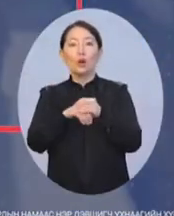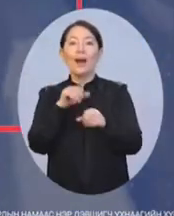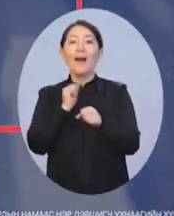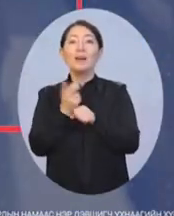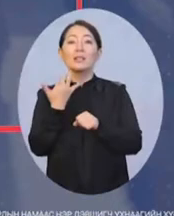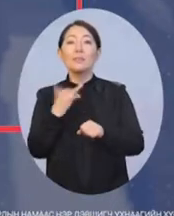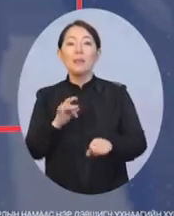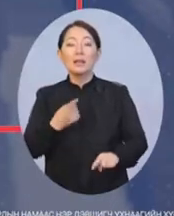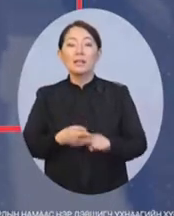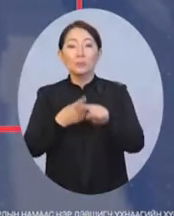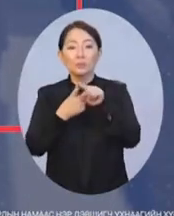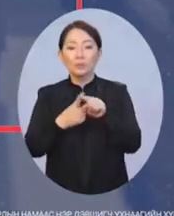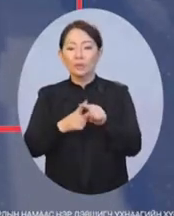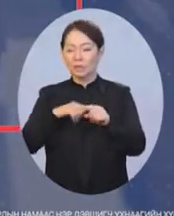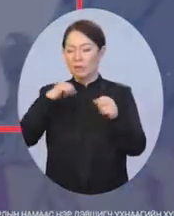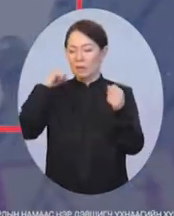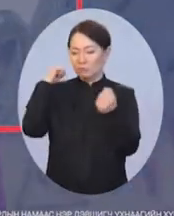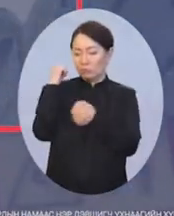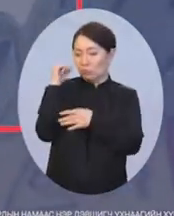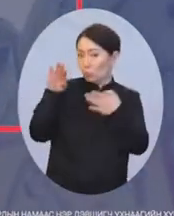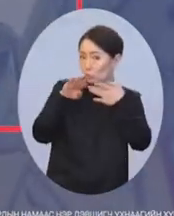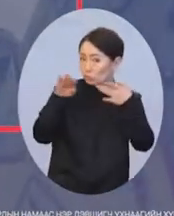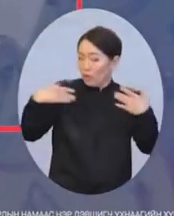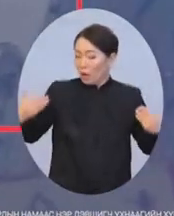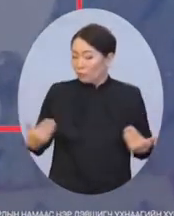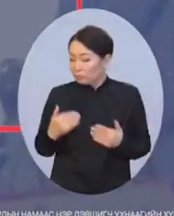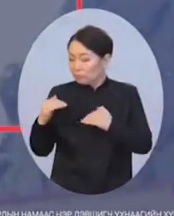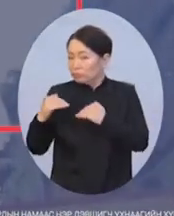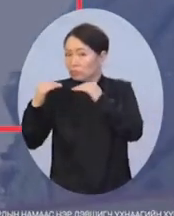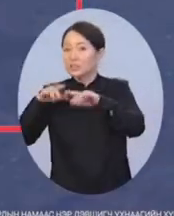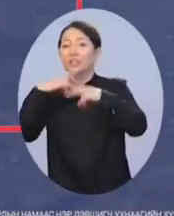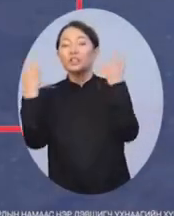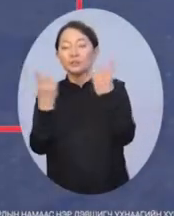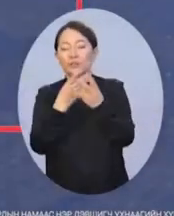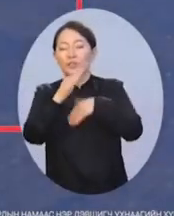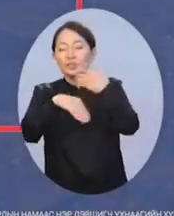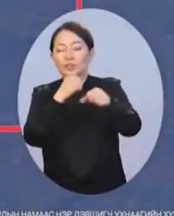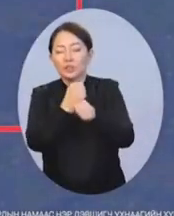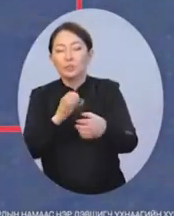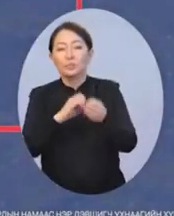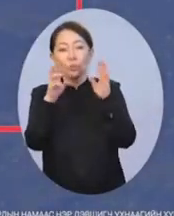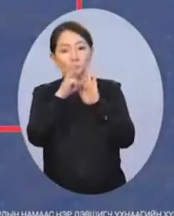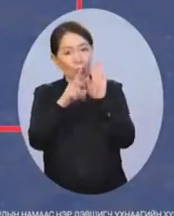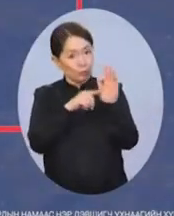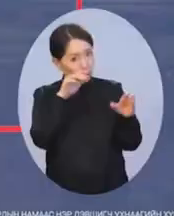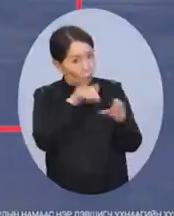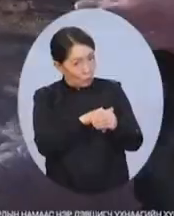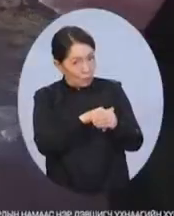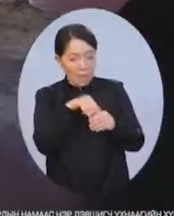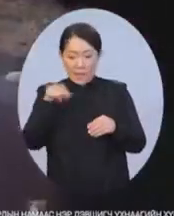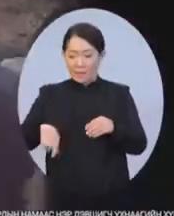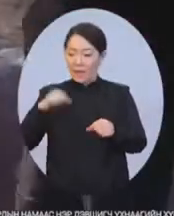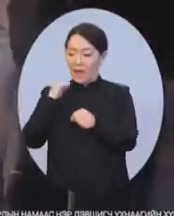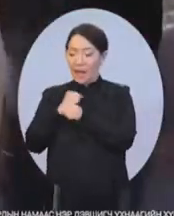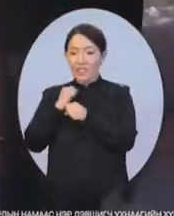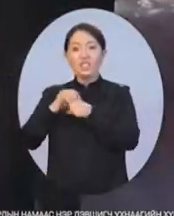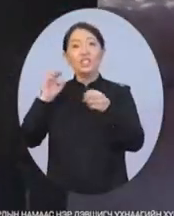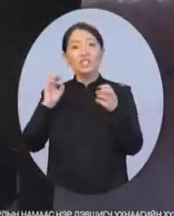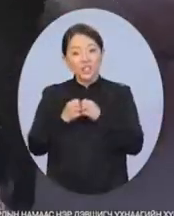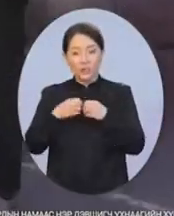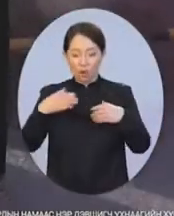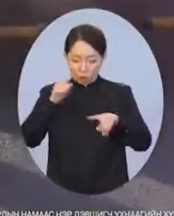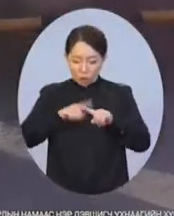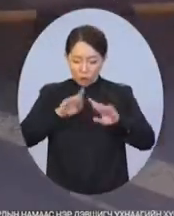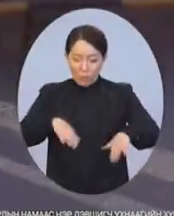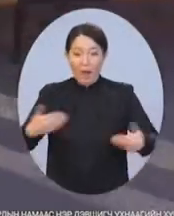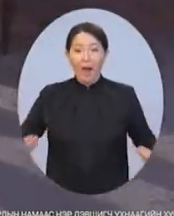шилжиж, ажлын байрыг нэмэгдүүлснээр чинээлэг дундаж давхарга зөнхөлсөн нийгмийг эрэг чилүүдэд цогцлоохоор мөрийн хөтөлбөрөө боловсруулсан юм. Иймхүү ажил